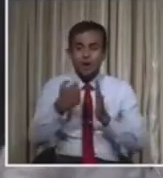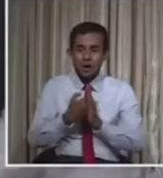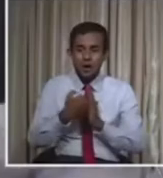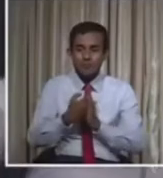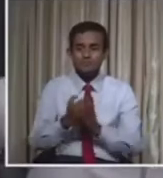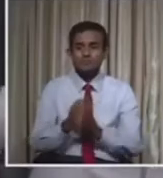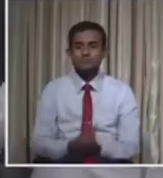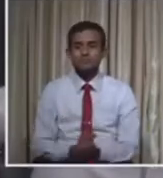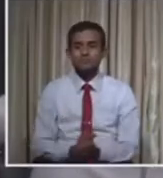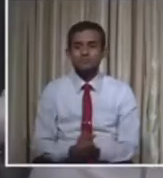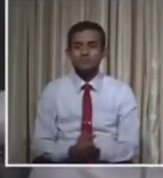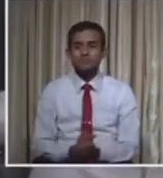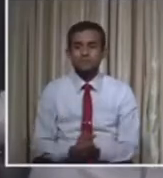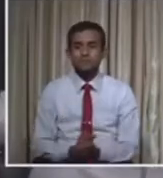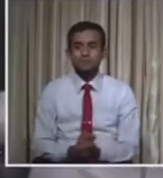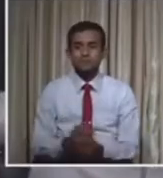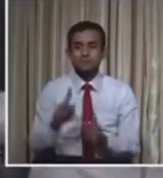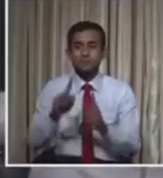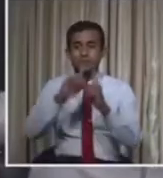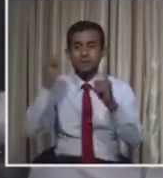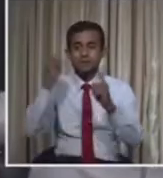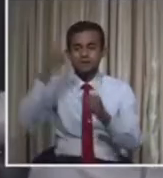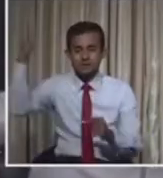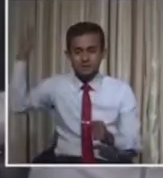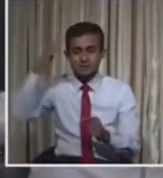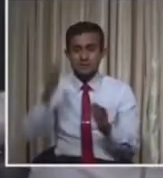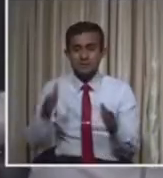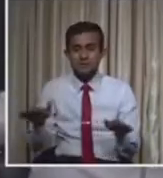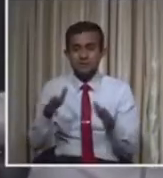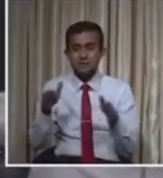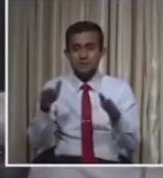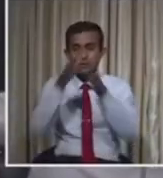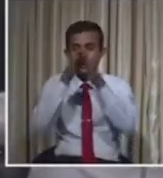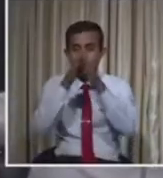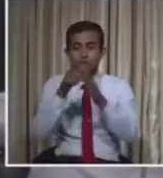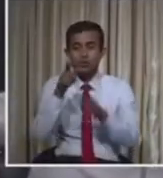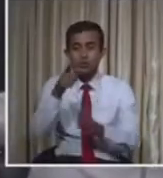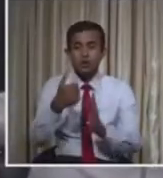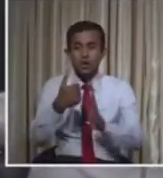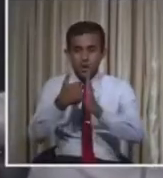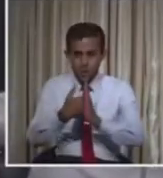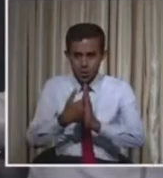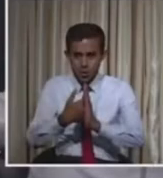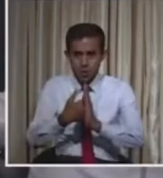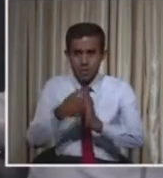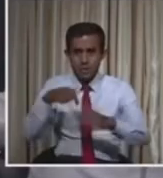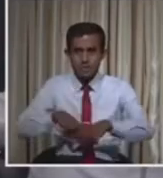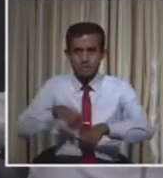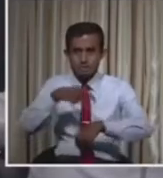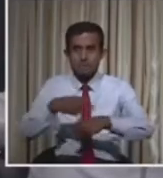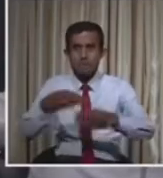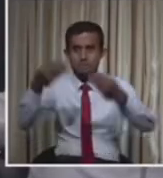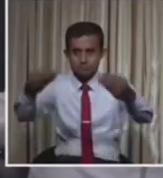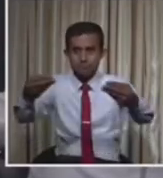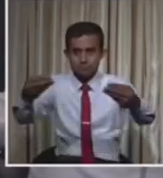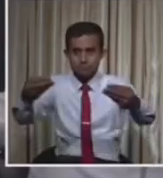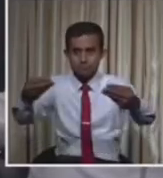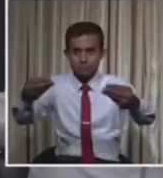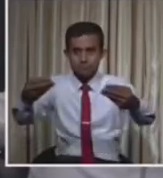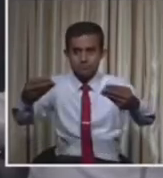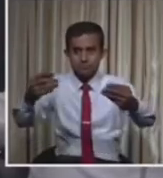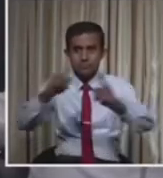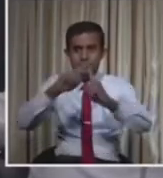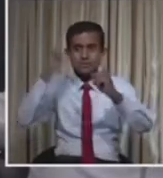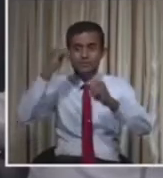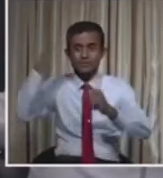වෙනුවෙන්ම සඳහිරු සෑය සම්බන්ධයෙන් අපි ඔබට ඒ ගෞරවය මේ වෙලාවේ පුද කරනවා සඳහිරු